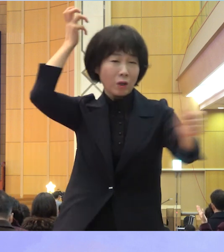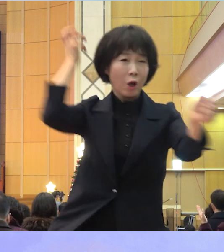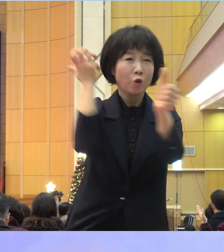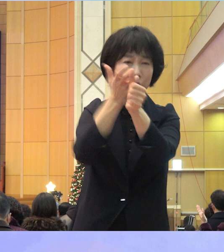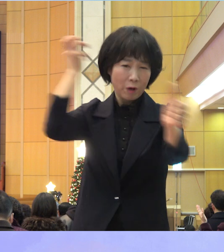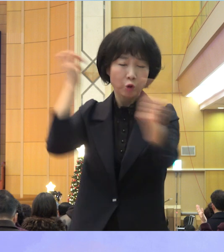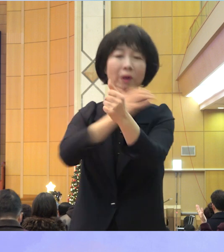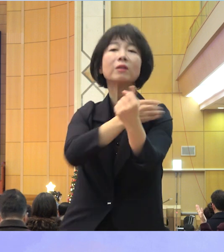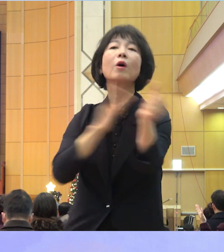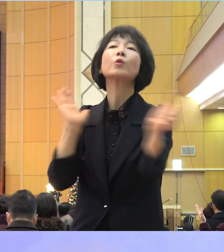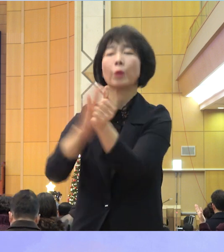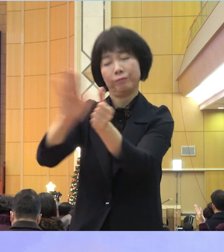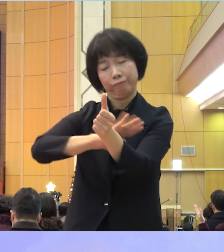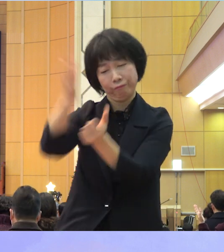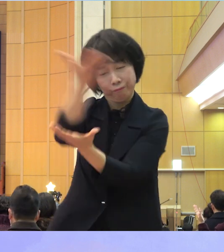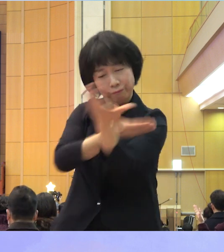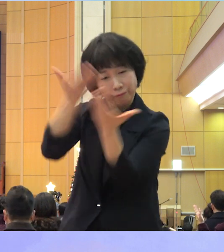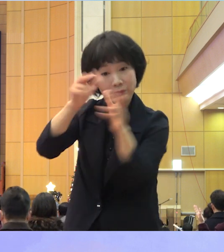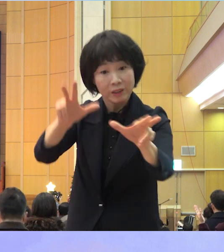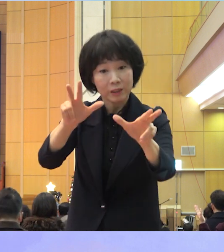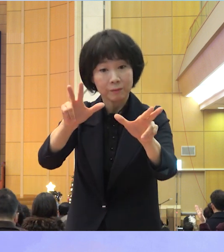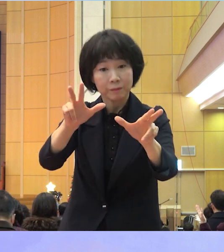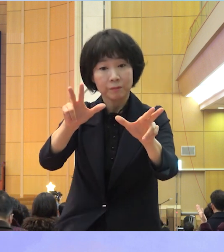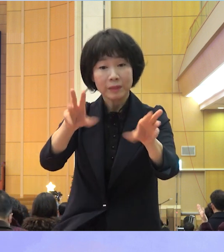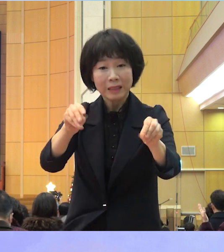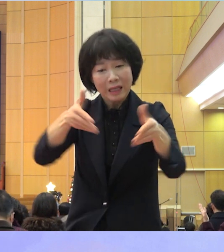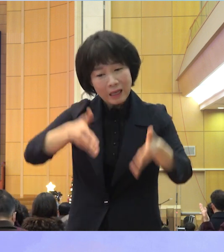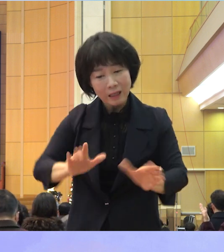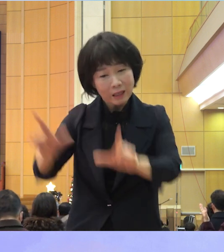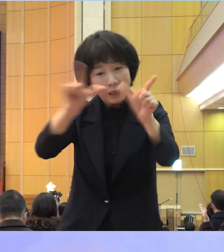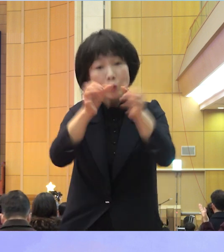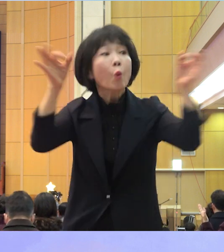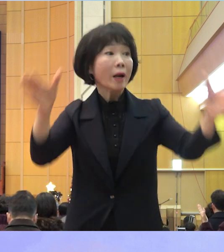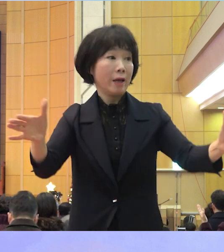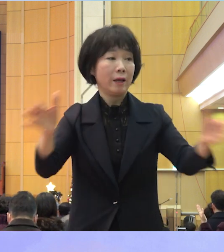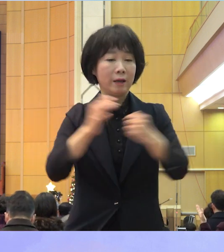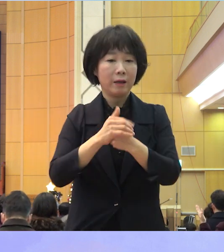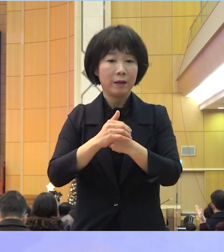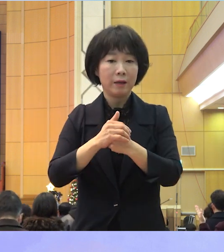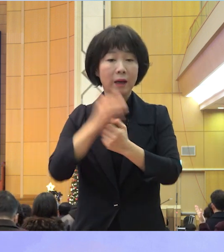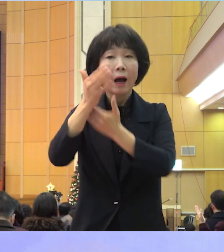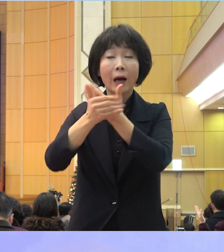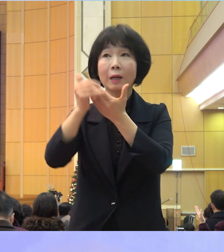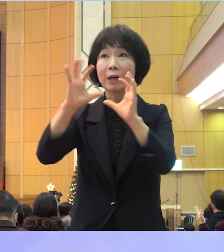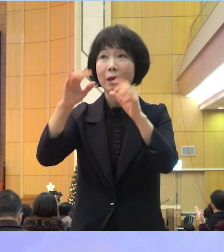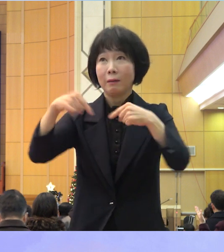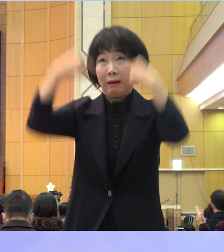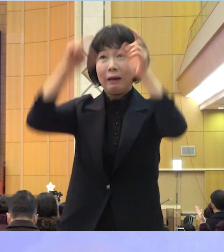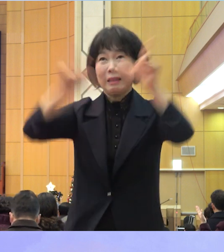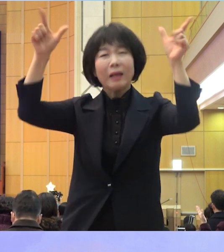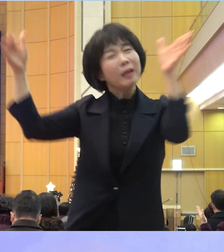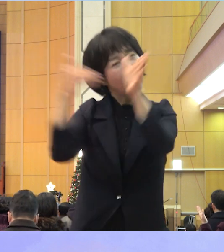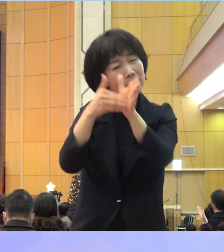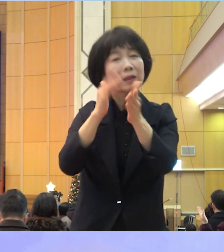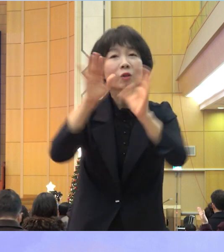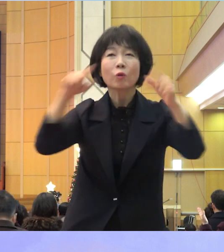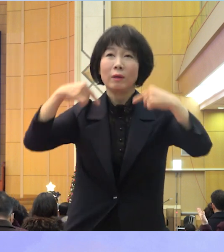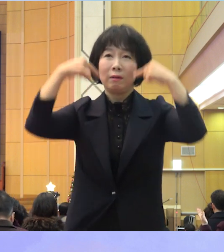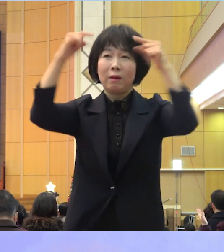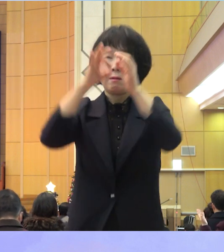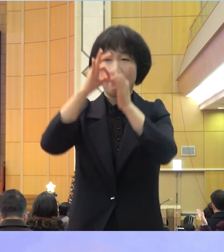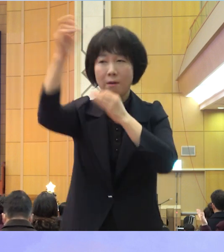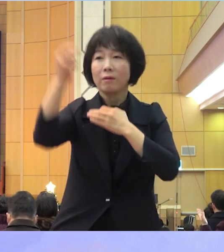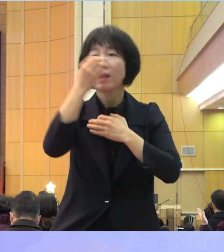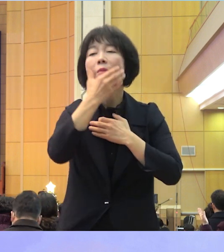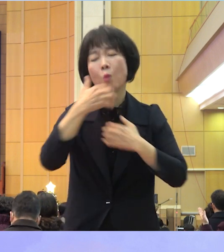충만과 능력과 역사와 위로와 교통하심이 이 땅에 사는 동안에서도, 그리고 주님 앞에 서는 그날까지, 천국에